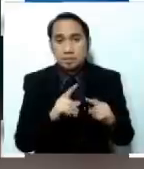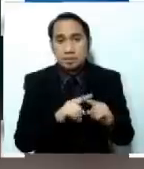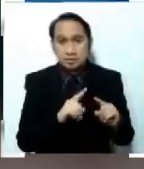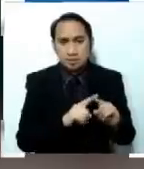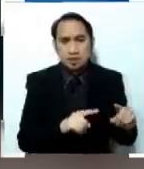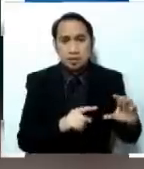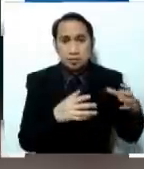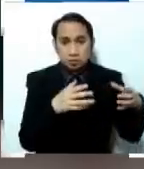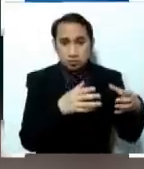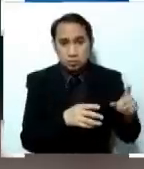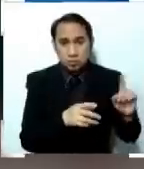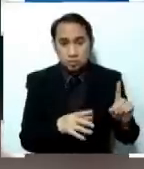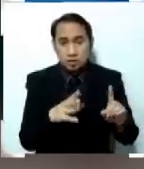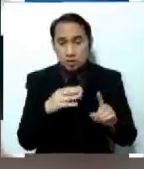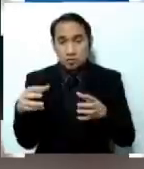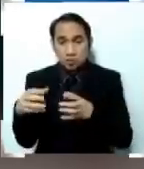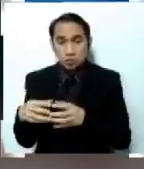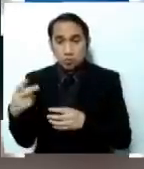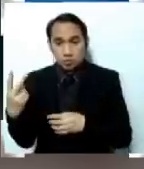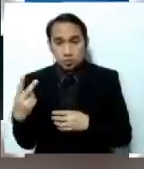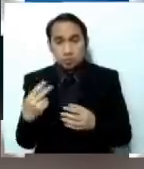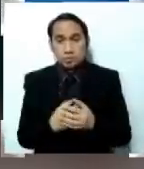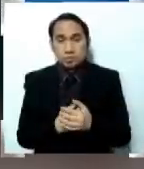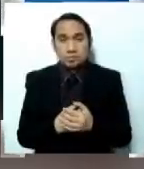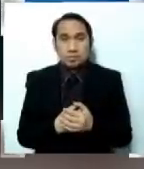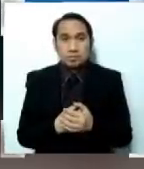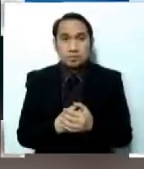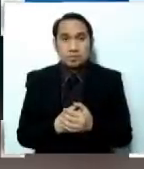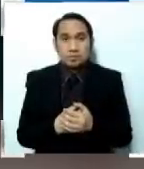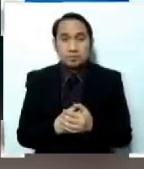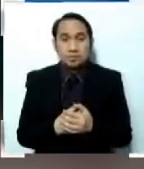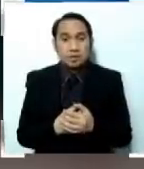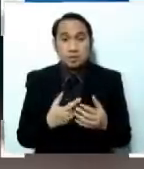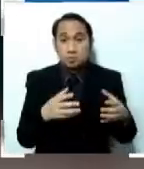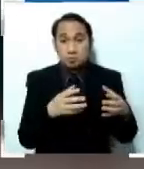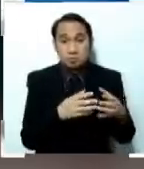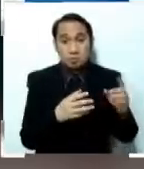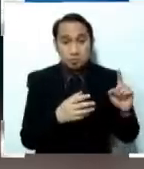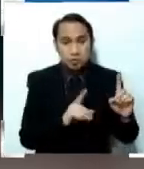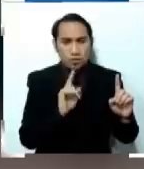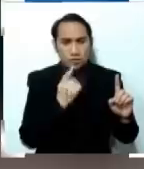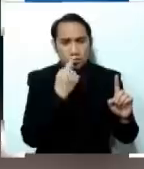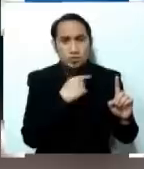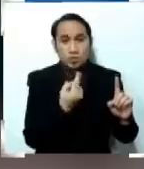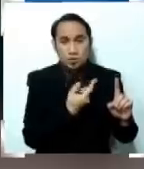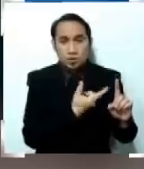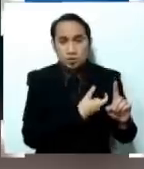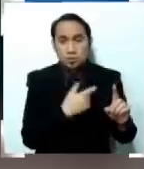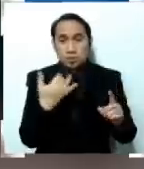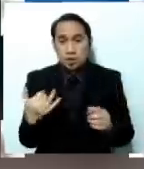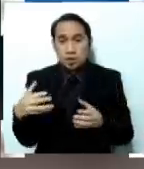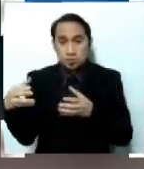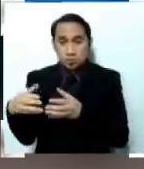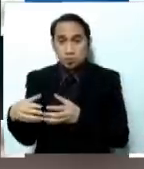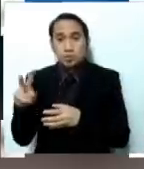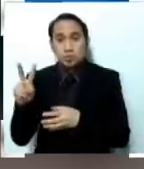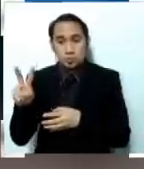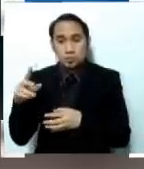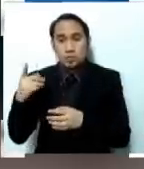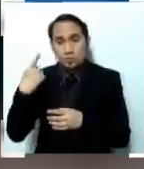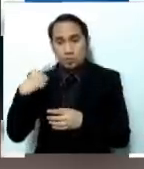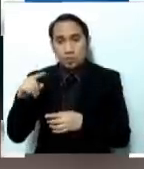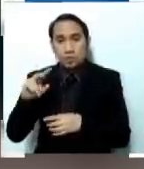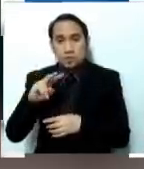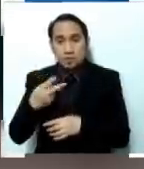hindi po natin pwedeng gamitin yung component 1 pang first dose lang, yung component 2 pang second dose lang. Hindi kagaya sa